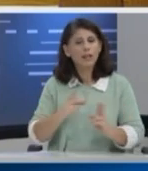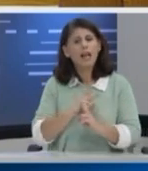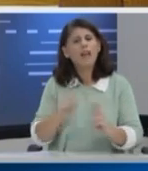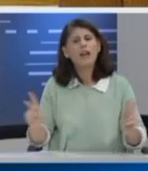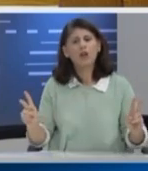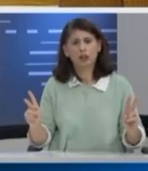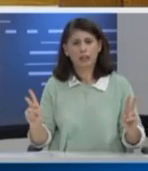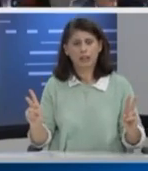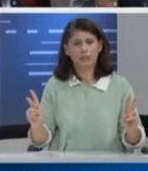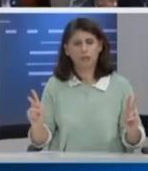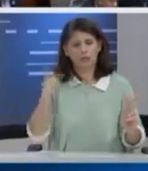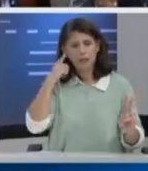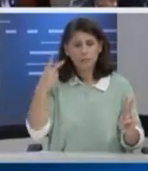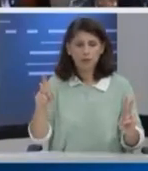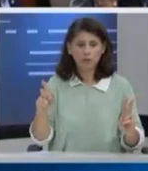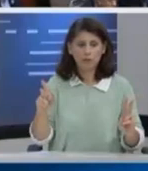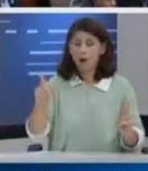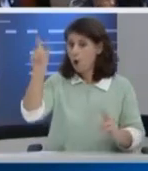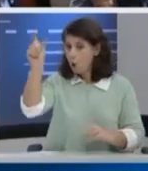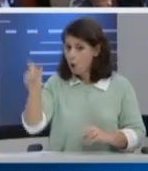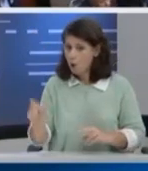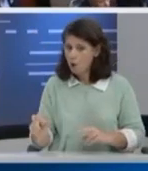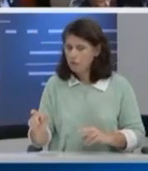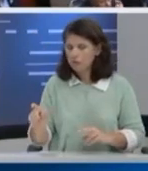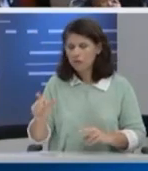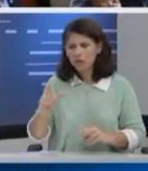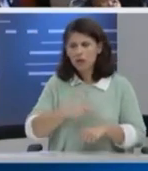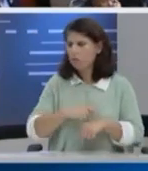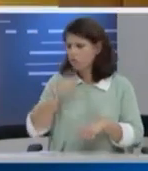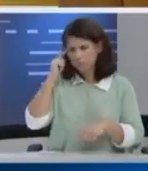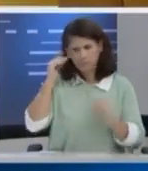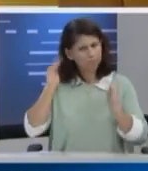μια καθαρότητα. Ο ίδιος εξάλλου σε ανύποπτο χρόνο